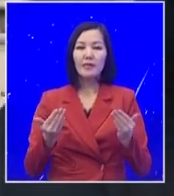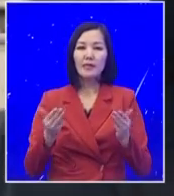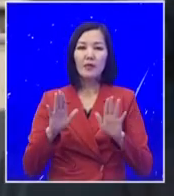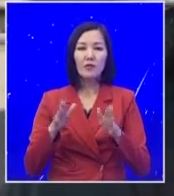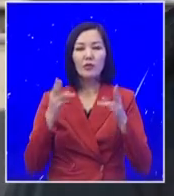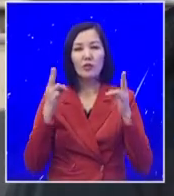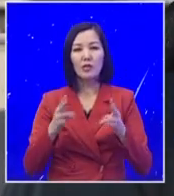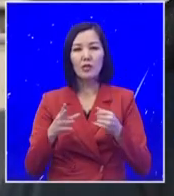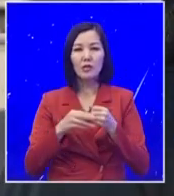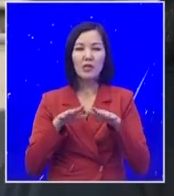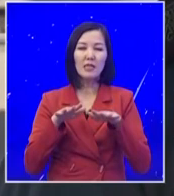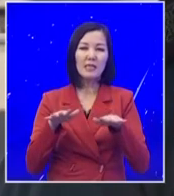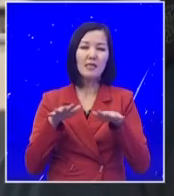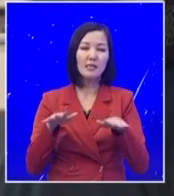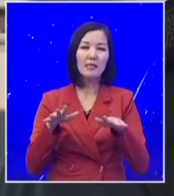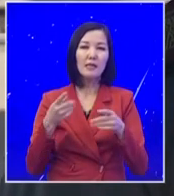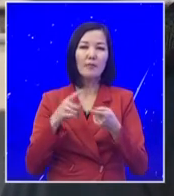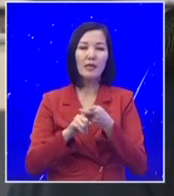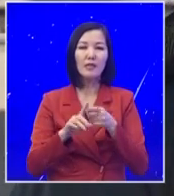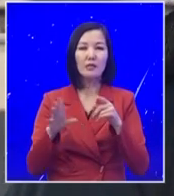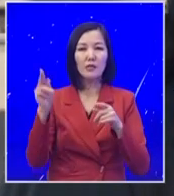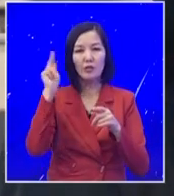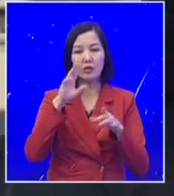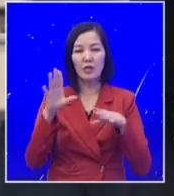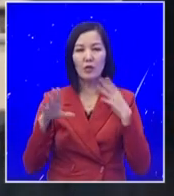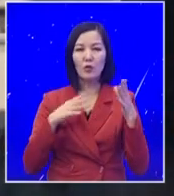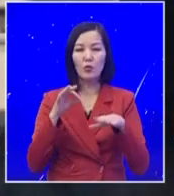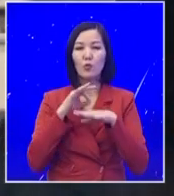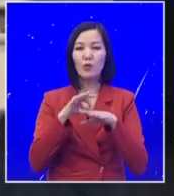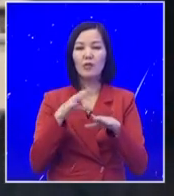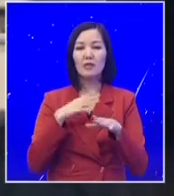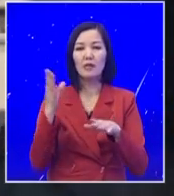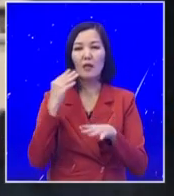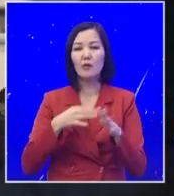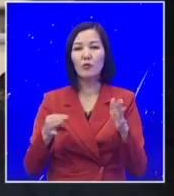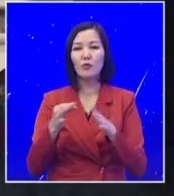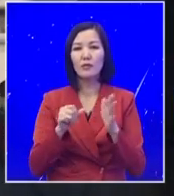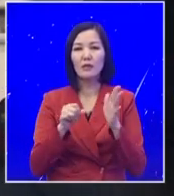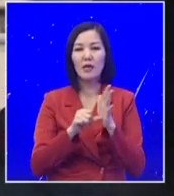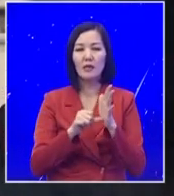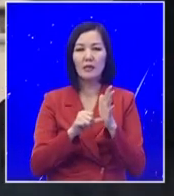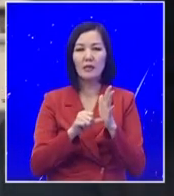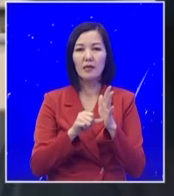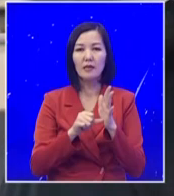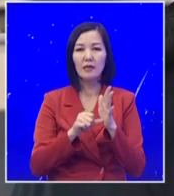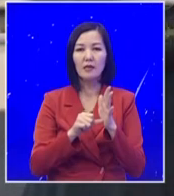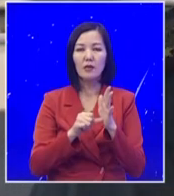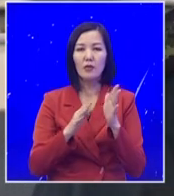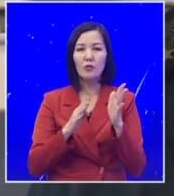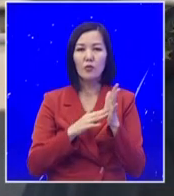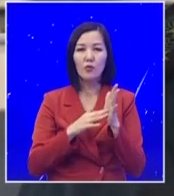жаңа жер сілкінісіне қарсы жаттығу өткізіледі. Өйткені жер сілкінісі Алматы облысы 6 балдан 9 балға дейін болу ықтимал демалу